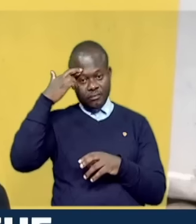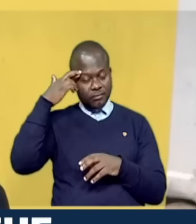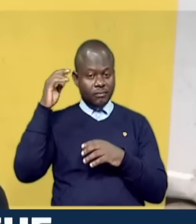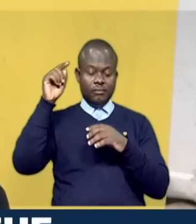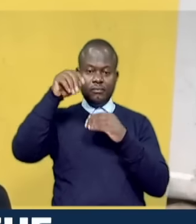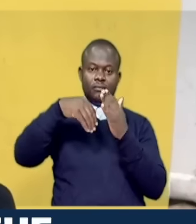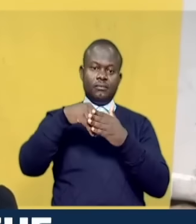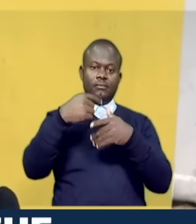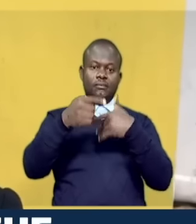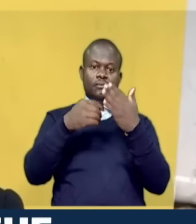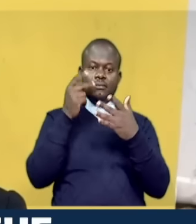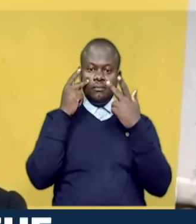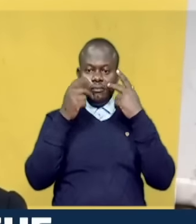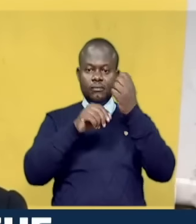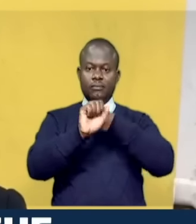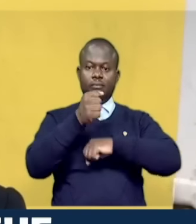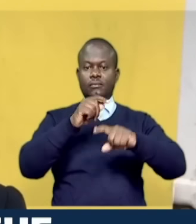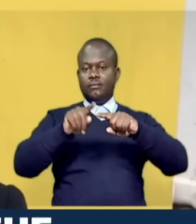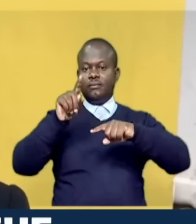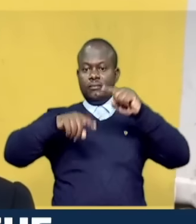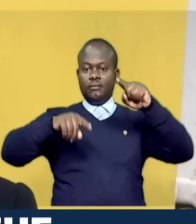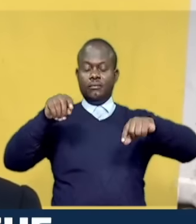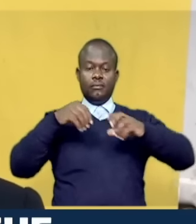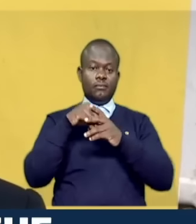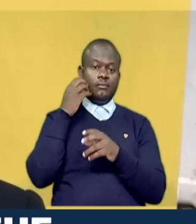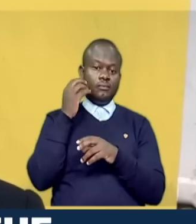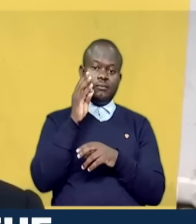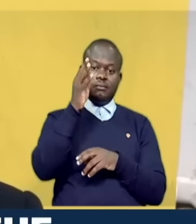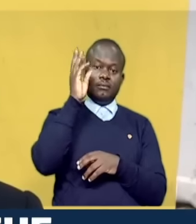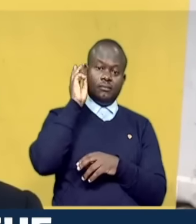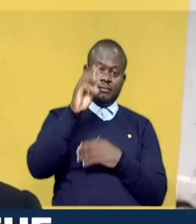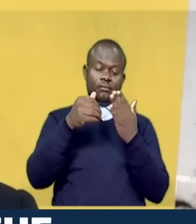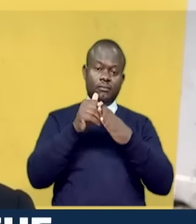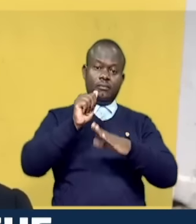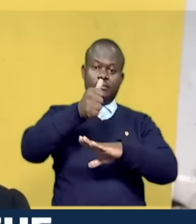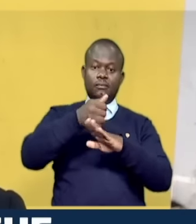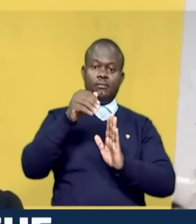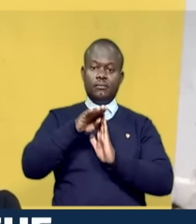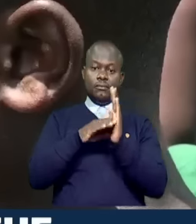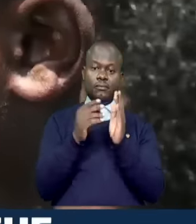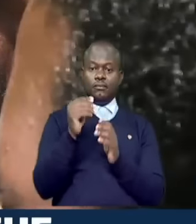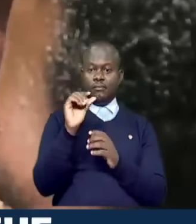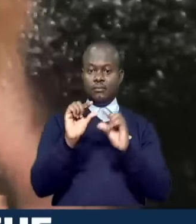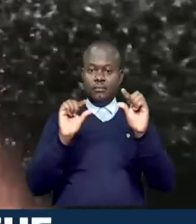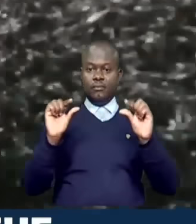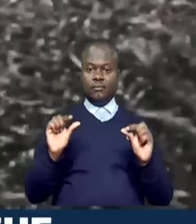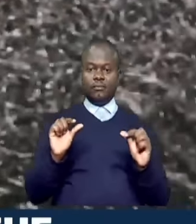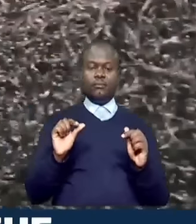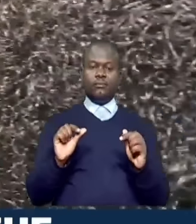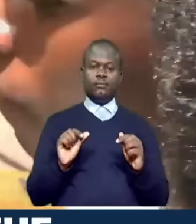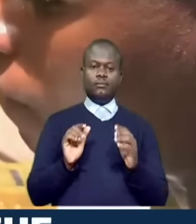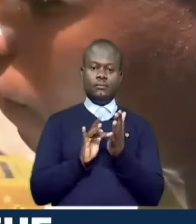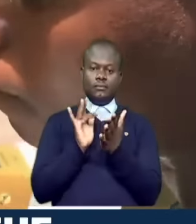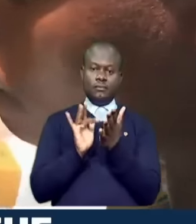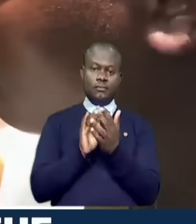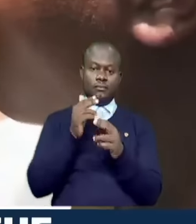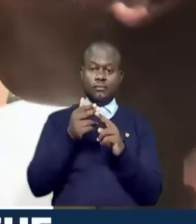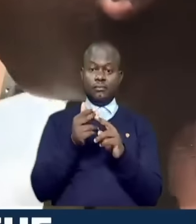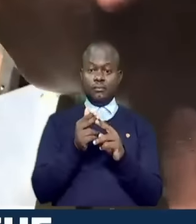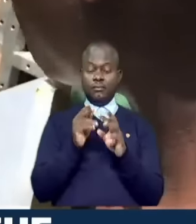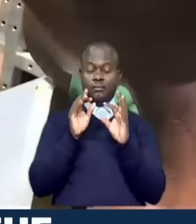muzakomeza mubona ibikorwa bitandukanye mu meza ari imbere aho bazagenda bashyiraho gahunda ya make make iyi smartphone yiswe